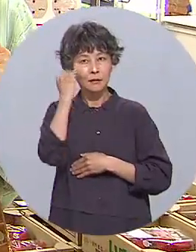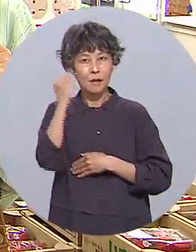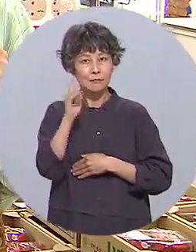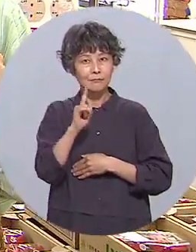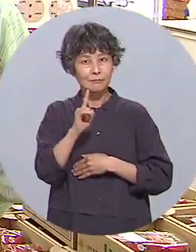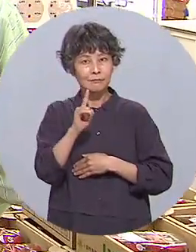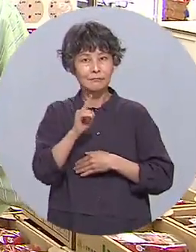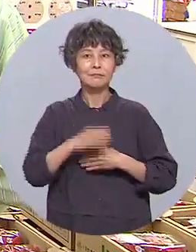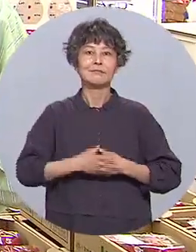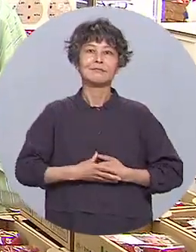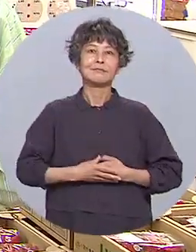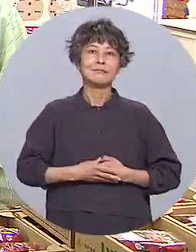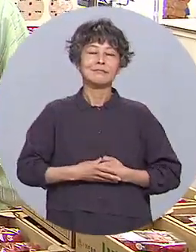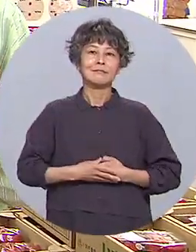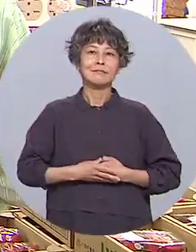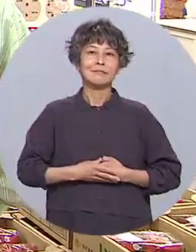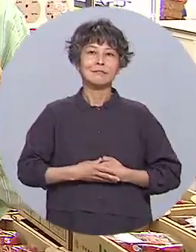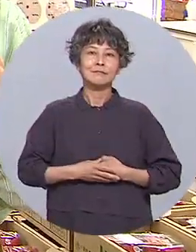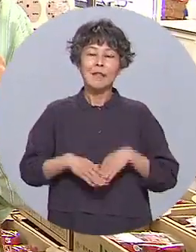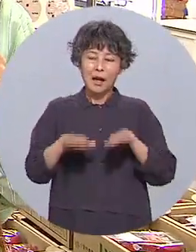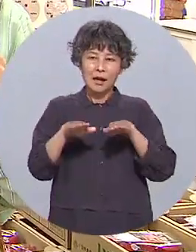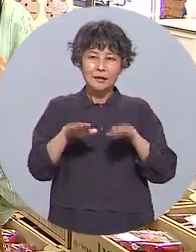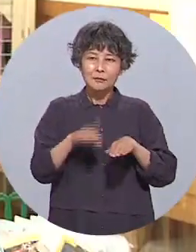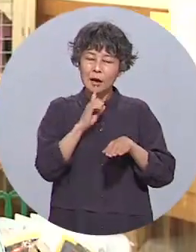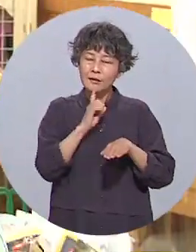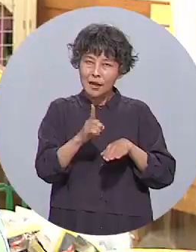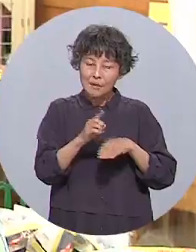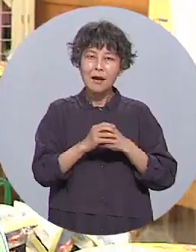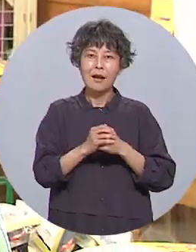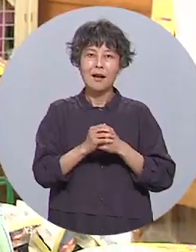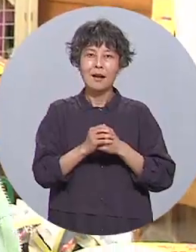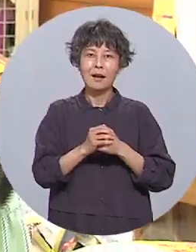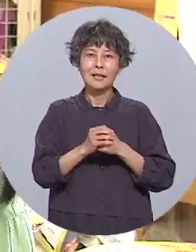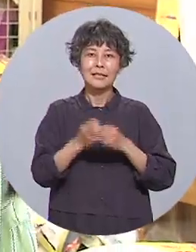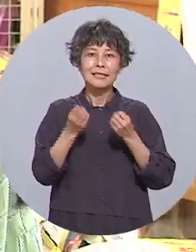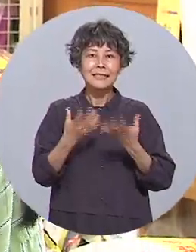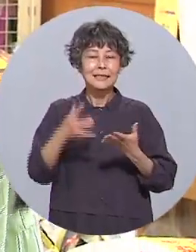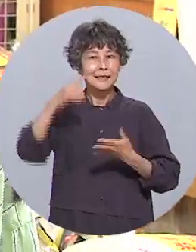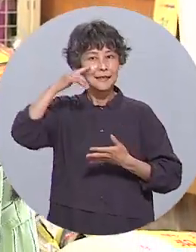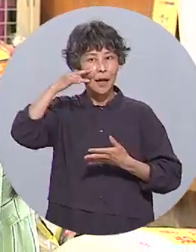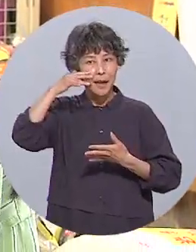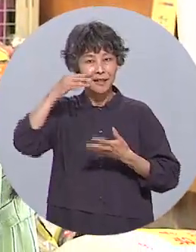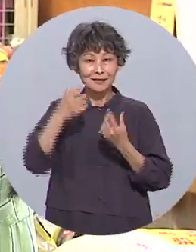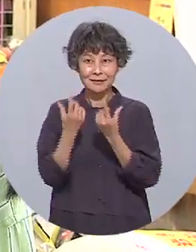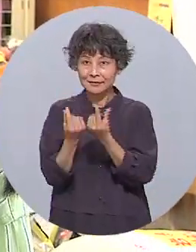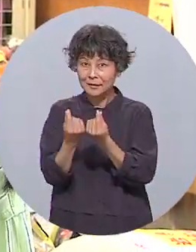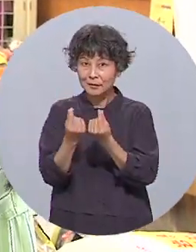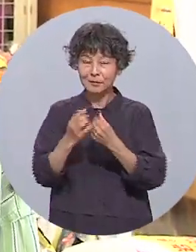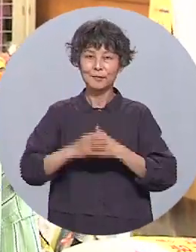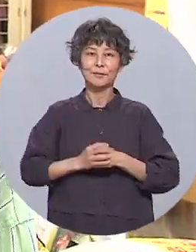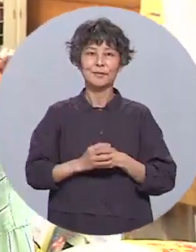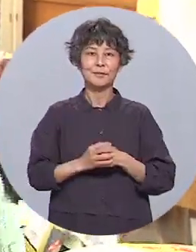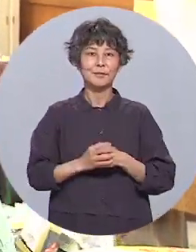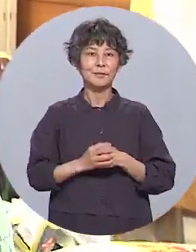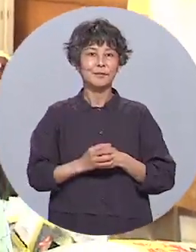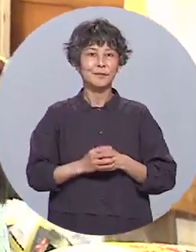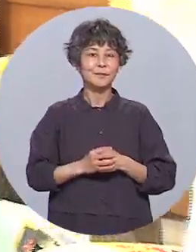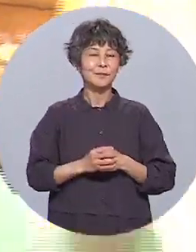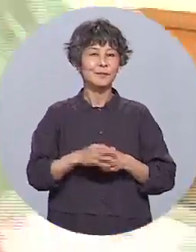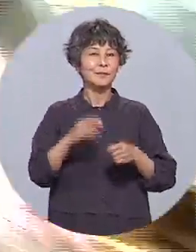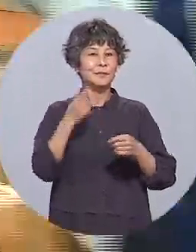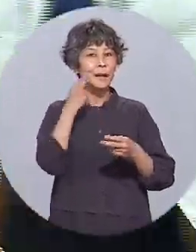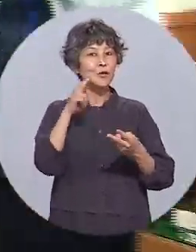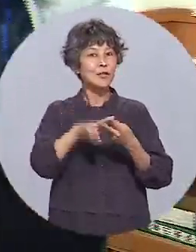か。 いや、今の時期だったら新玉ねぎじゃないですか。 おつみ